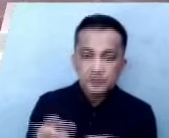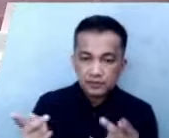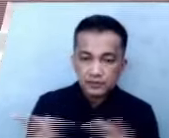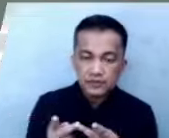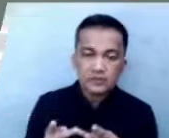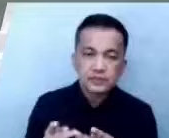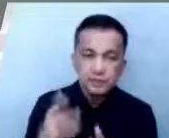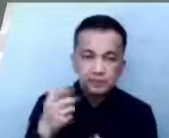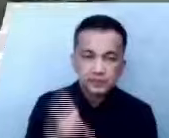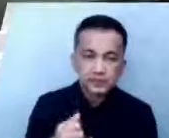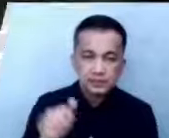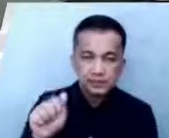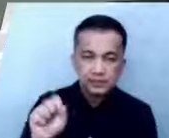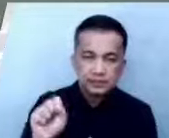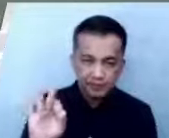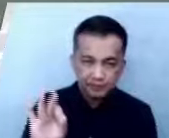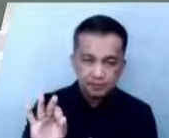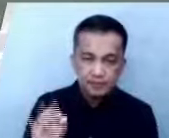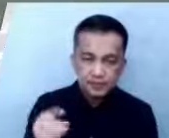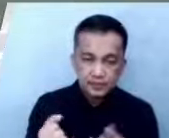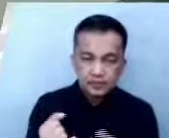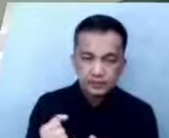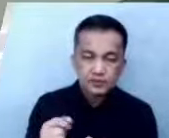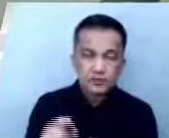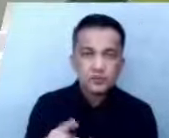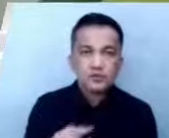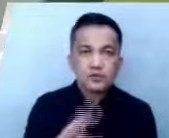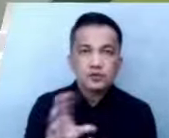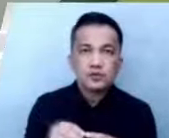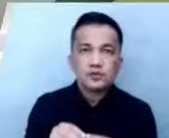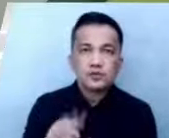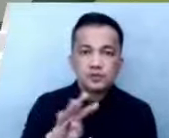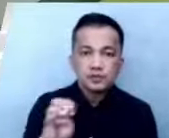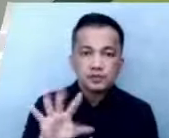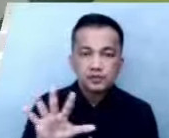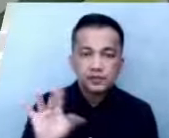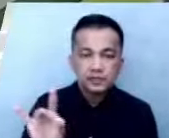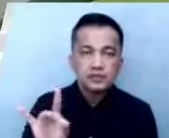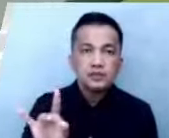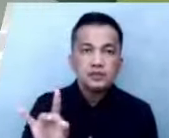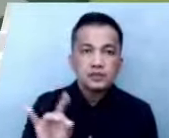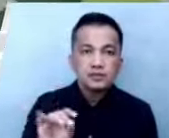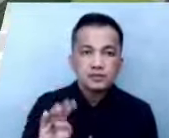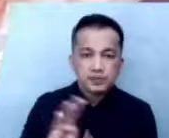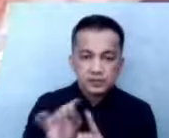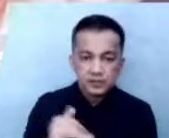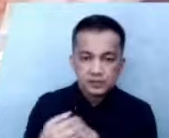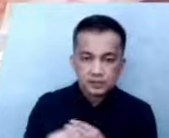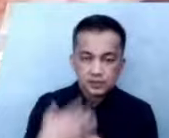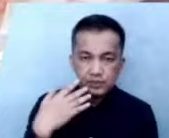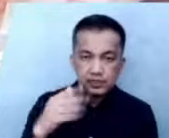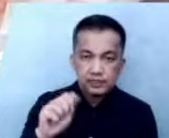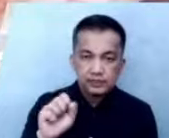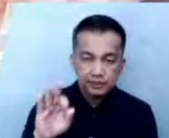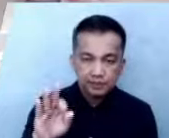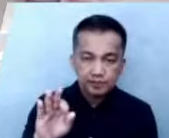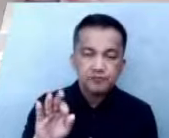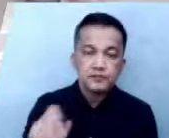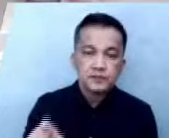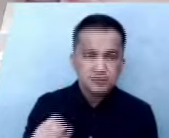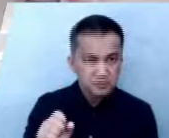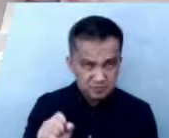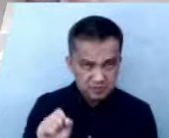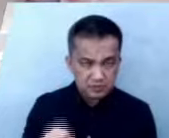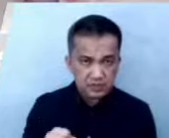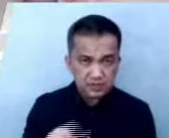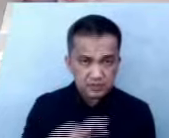swine fever. Ngayong umabot na sa 458 na mga barangay ang tinamaan ng ASF sa bansa. Sasapat kaya ang supply ng baboy